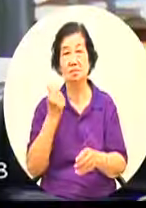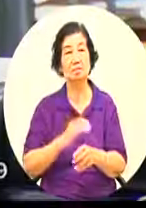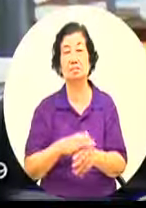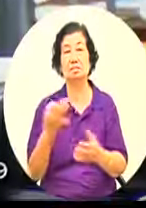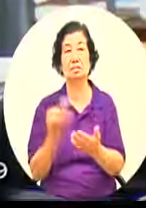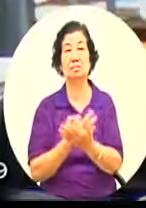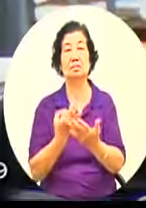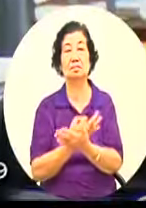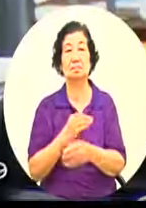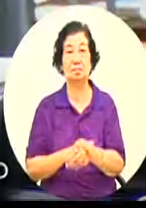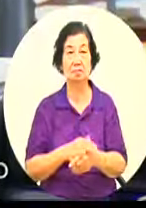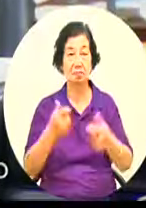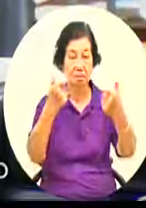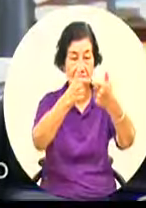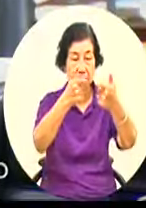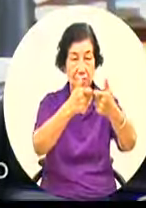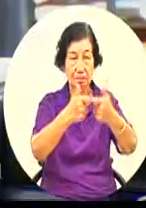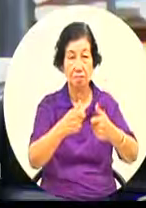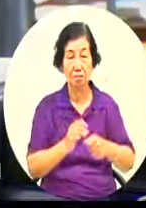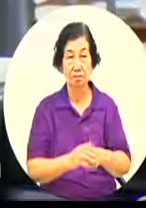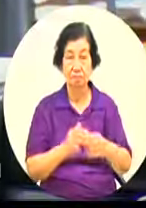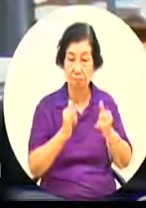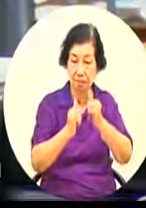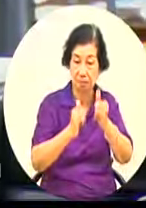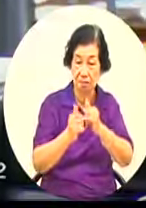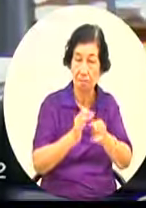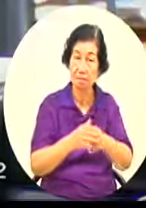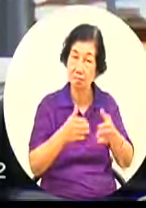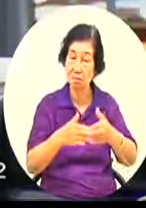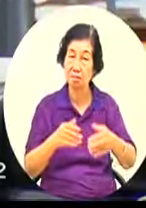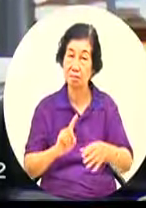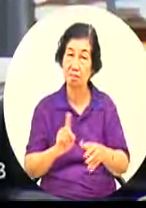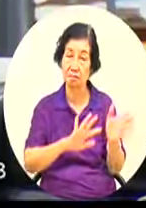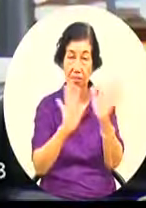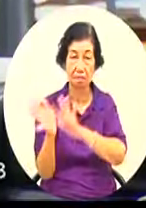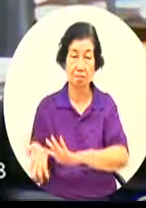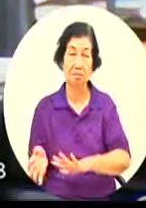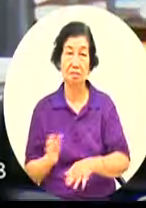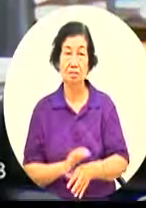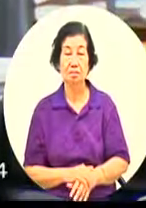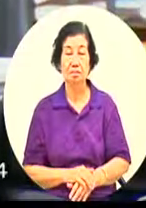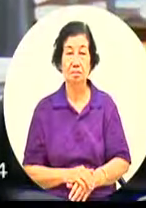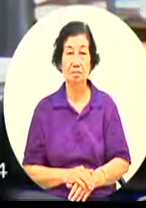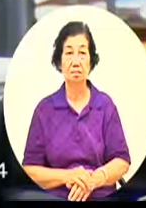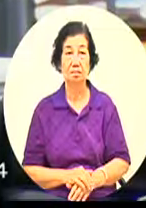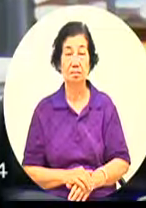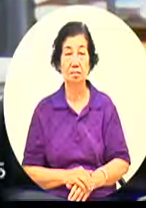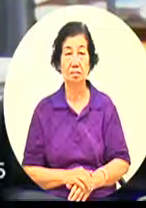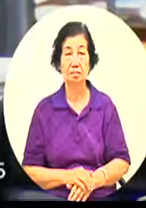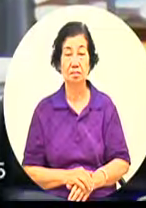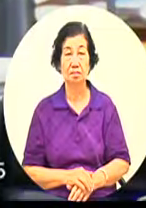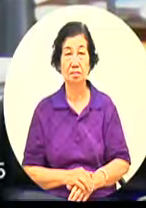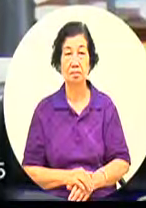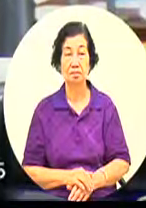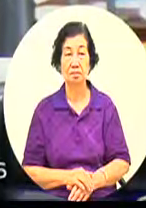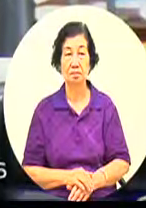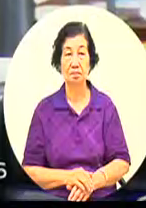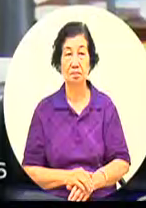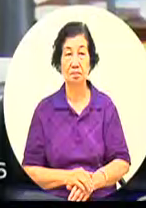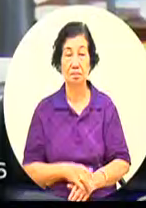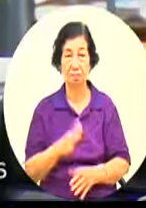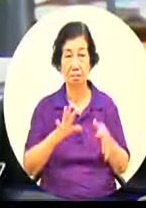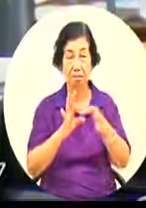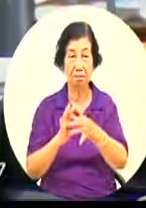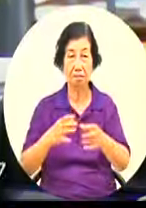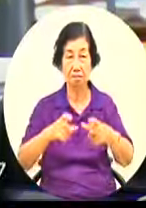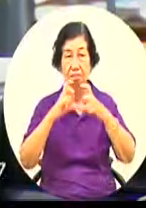家需要的？其实我觉得我们可以去看看哦。局长，这个 是 你好，你继续回答好了，因为我